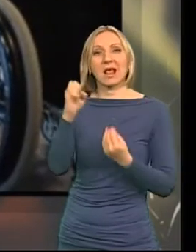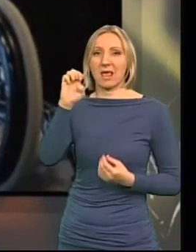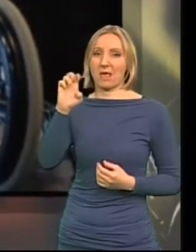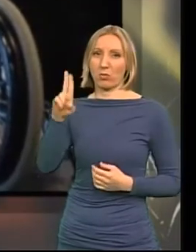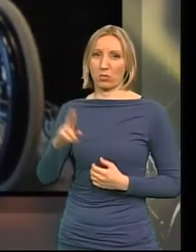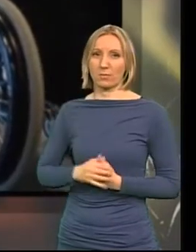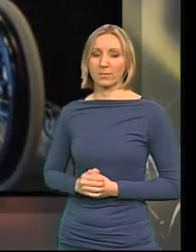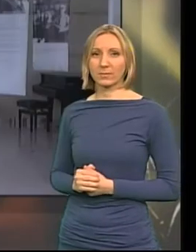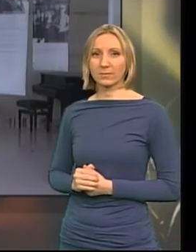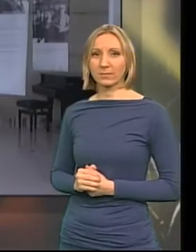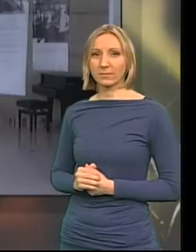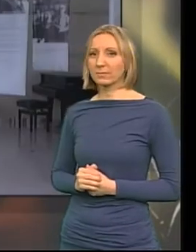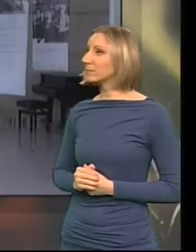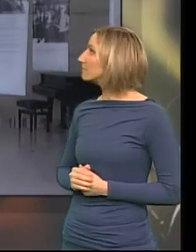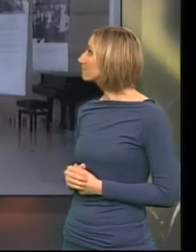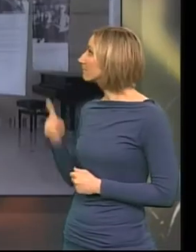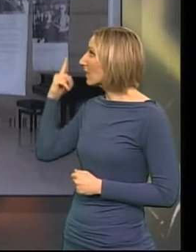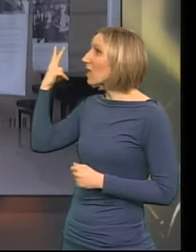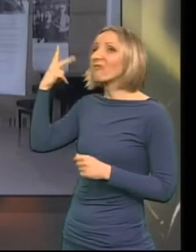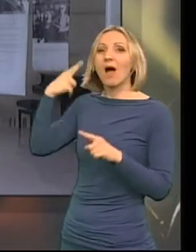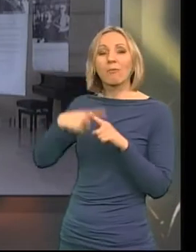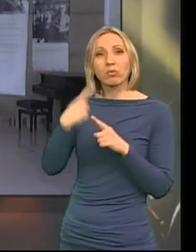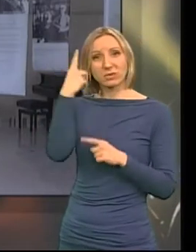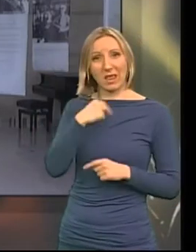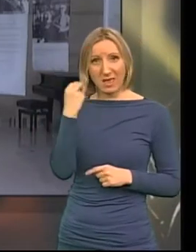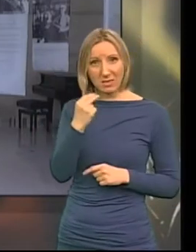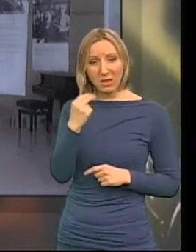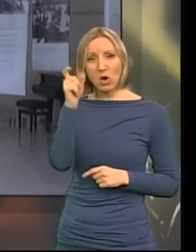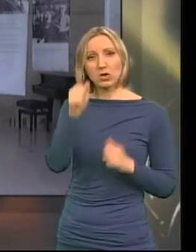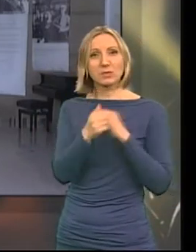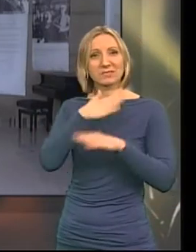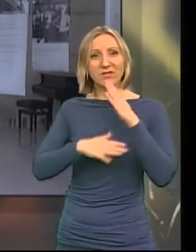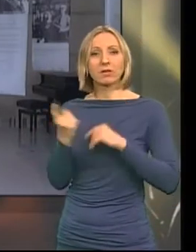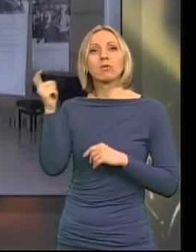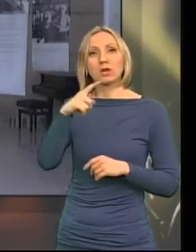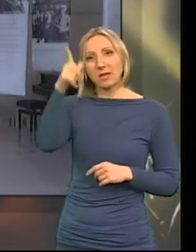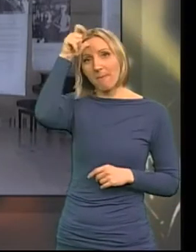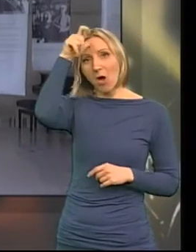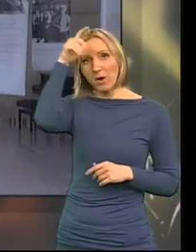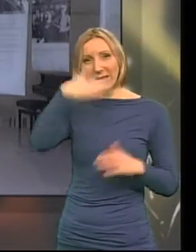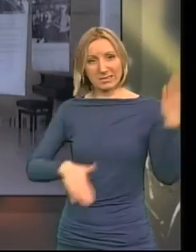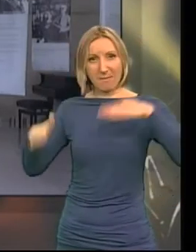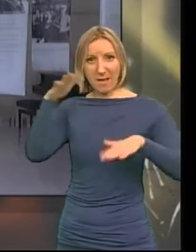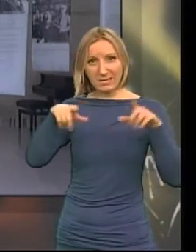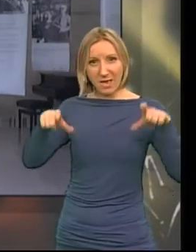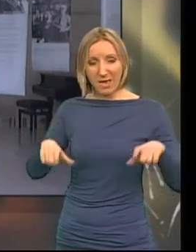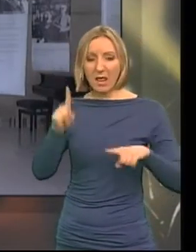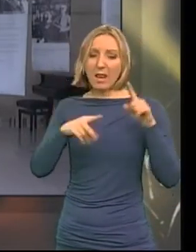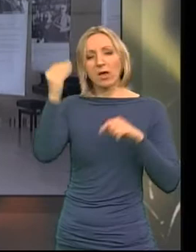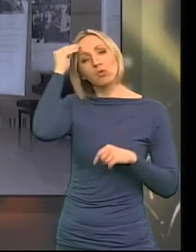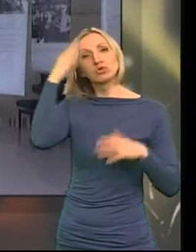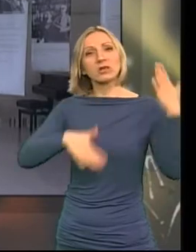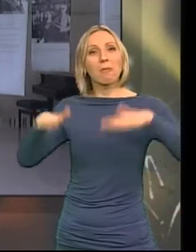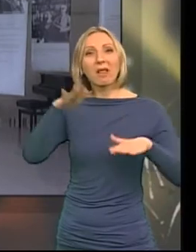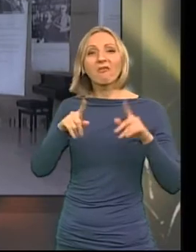unije. Dva puta nedeljno osobe sa invaliditetom dolaze na beogradske bazene. Neki uče da plivaju, a